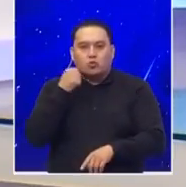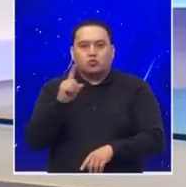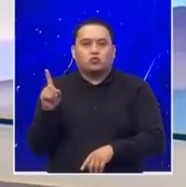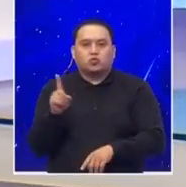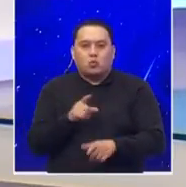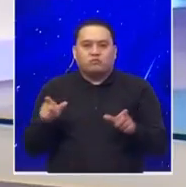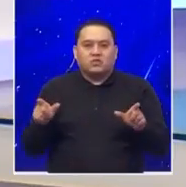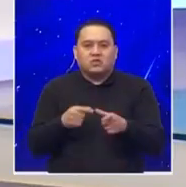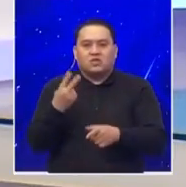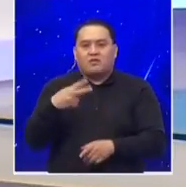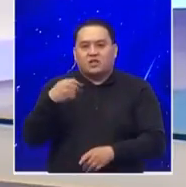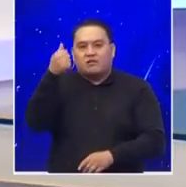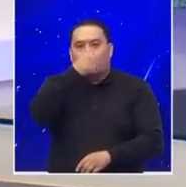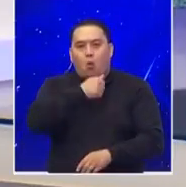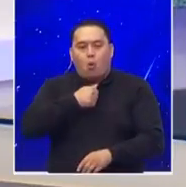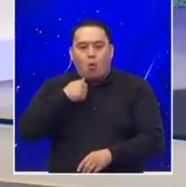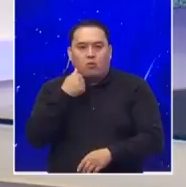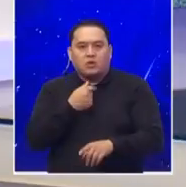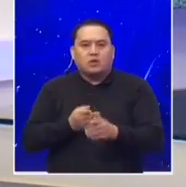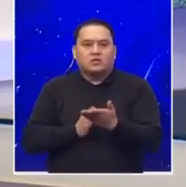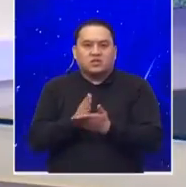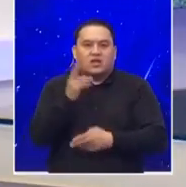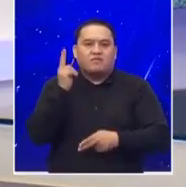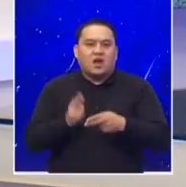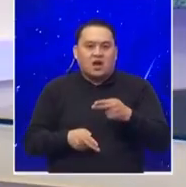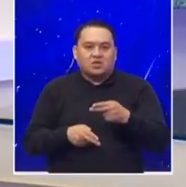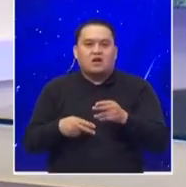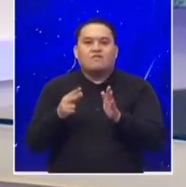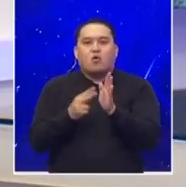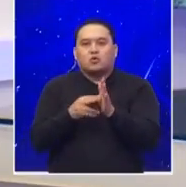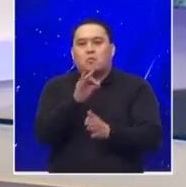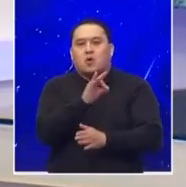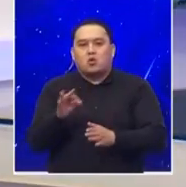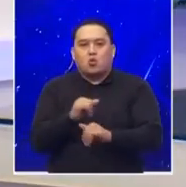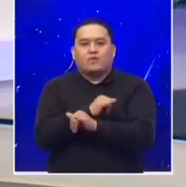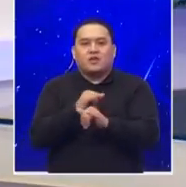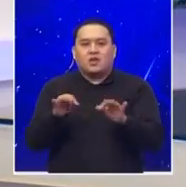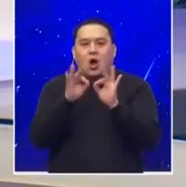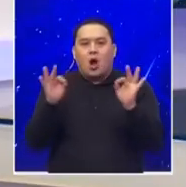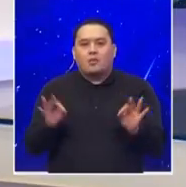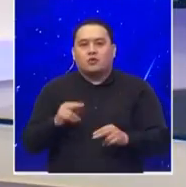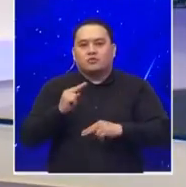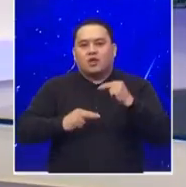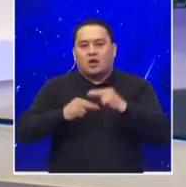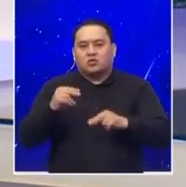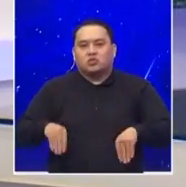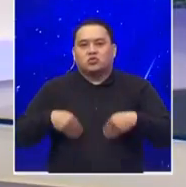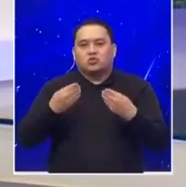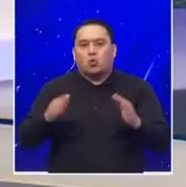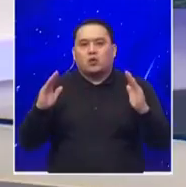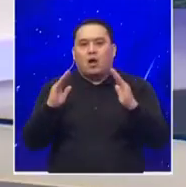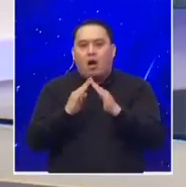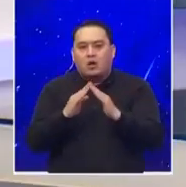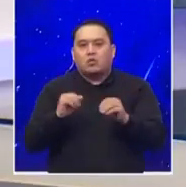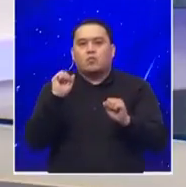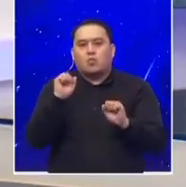на пандемию, 2020 год для отрасли завершился 8% ростом объемов сдачи жилья. Аналитики